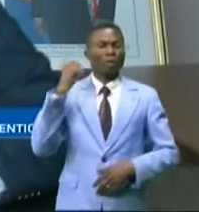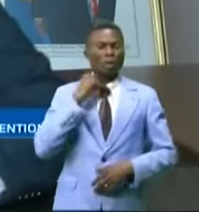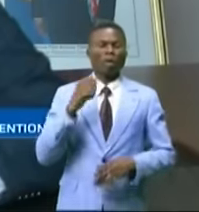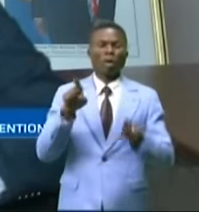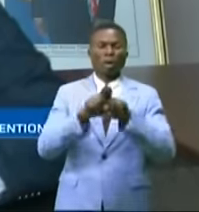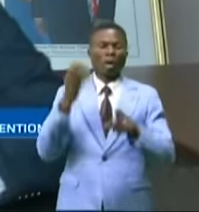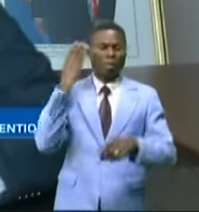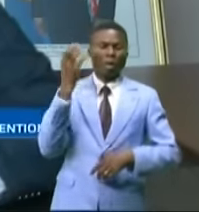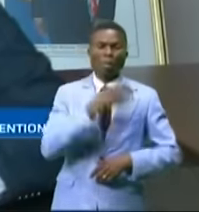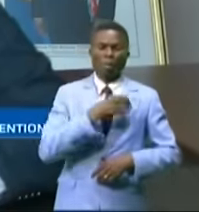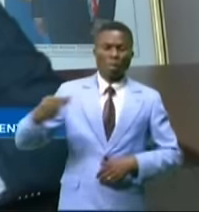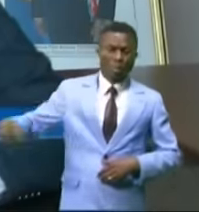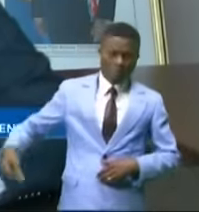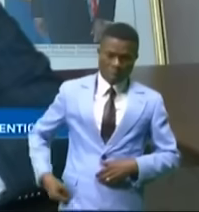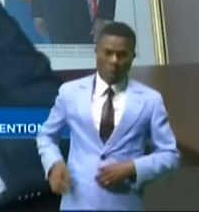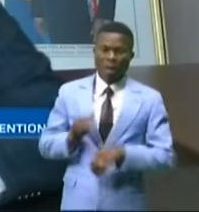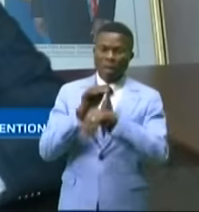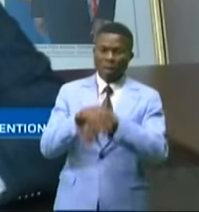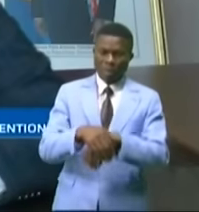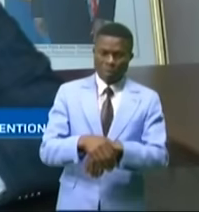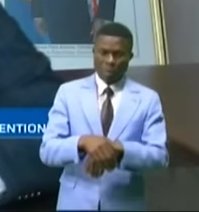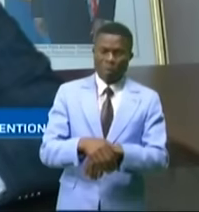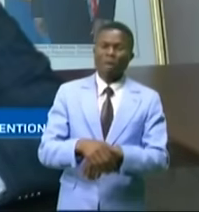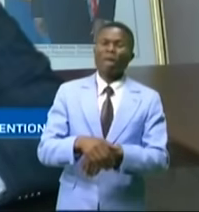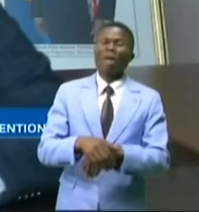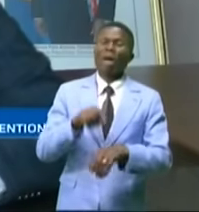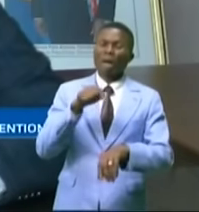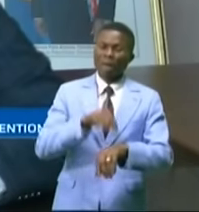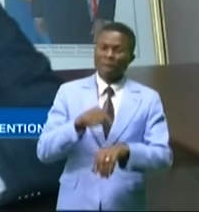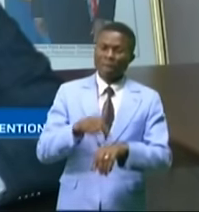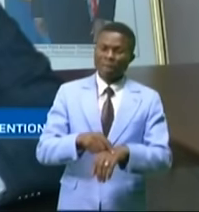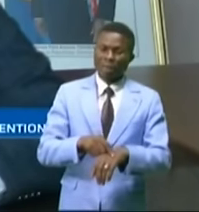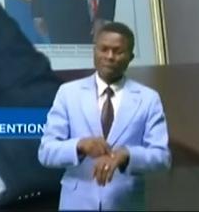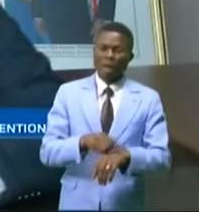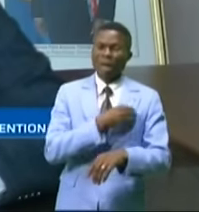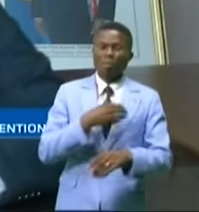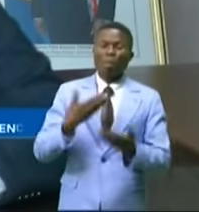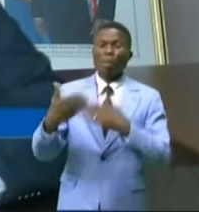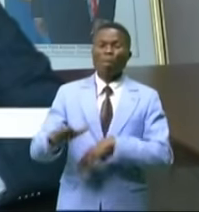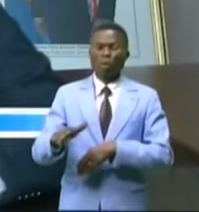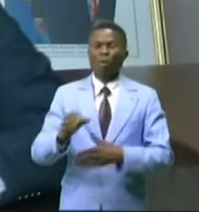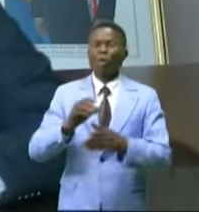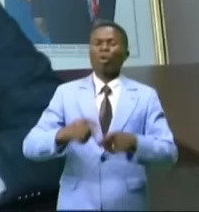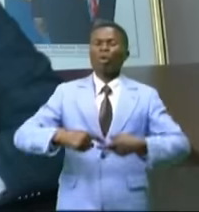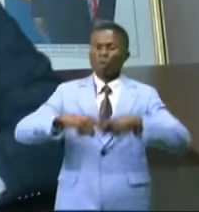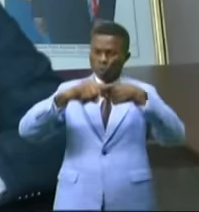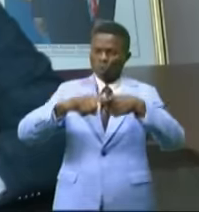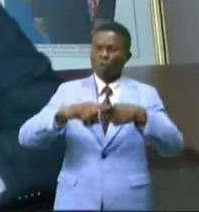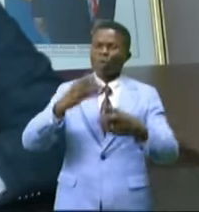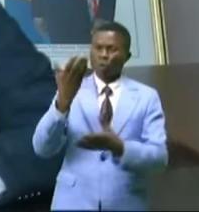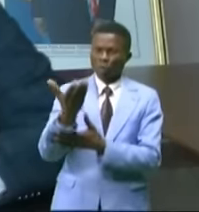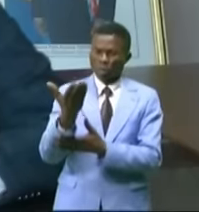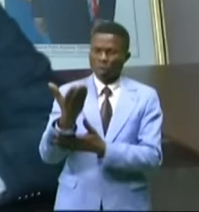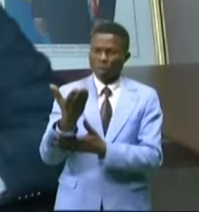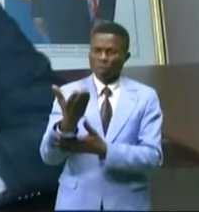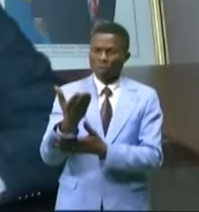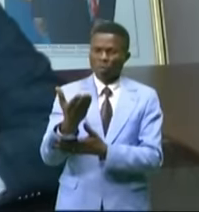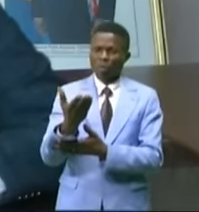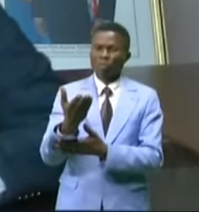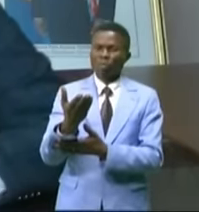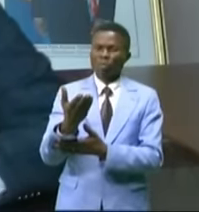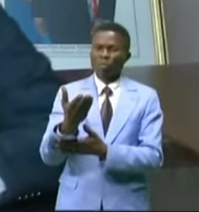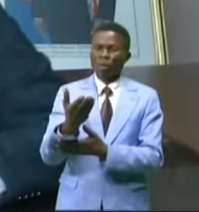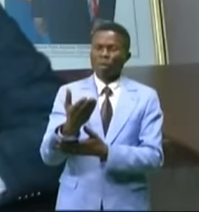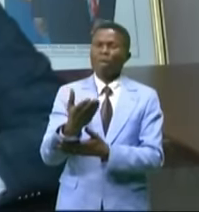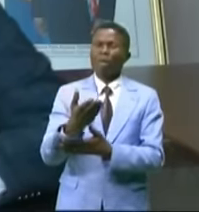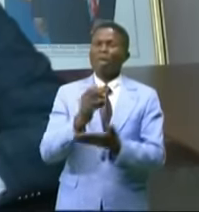infirmiers qui sont intervenus dans ce processus soient suspendus et je vais demander qu'ils soient